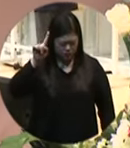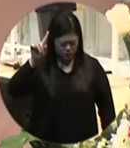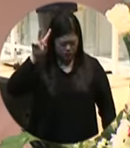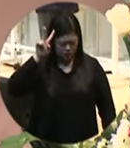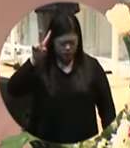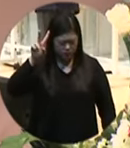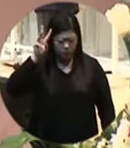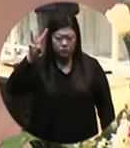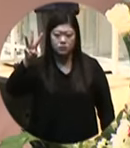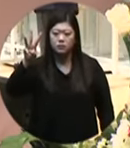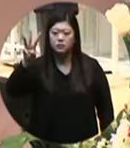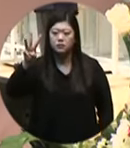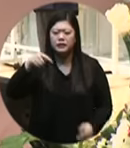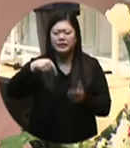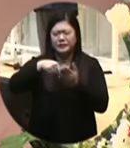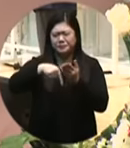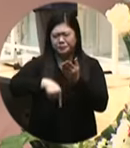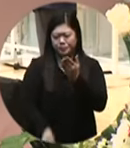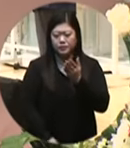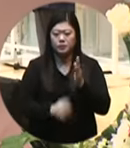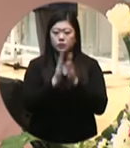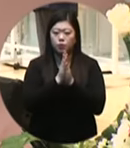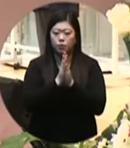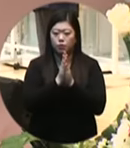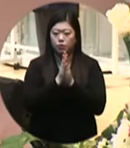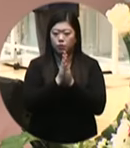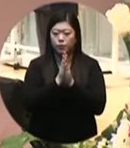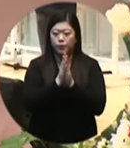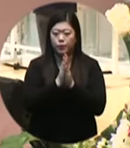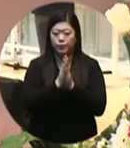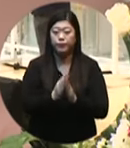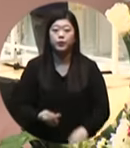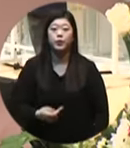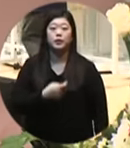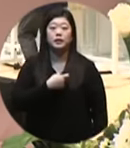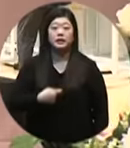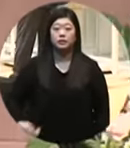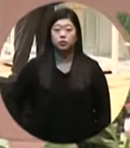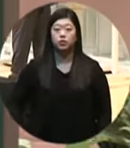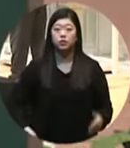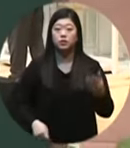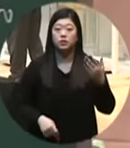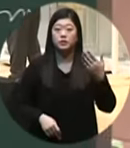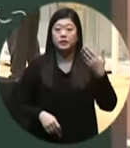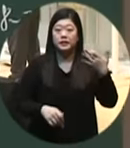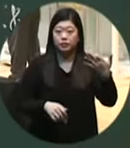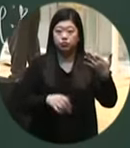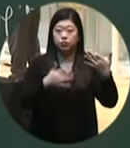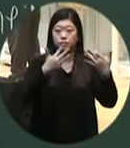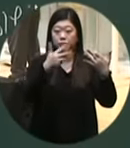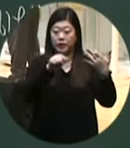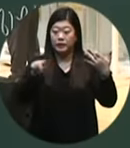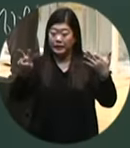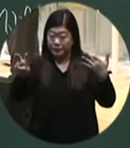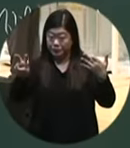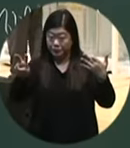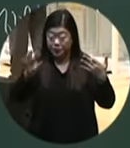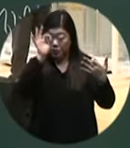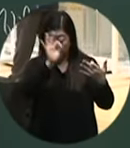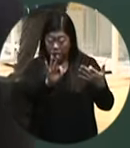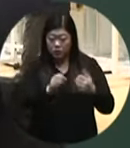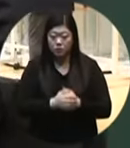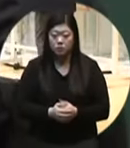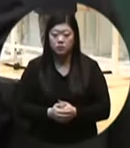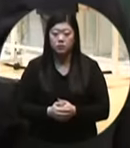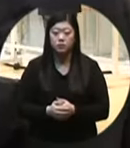he was entering into deep prayer. 사도행전 19장 8절 20절에 2년 동안 말씀 운동을 펴 겁니다. In Acts chapter 19 from verse